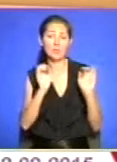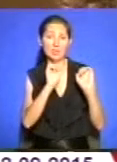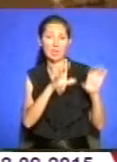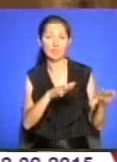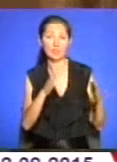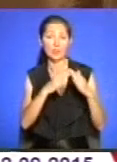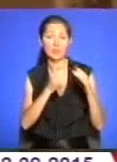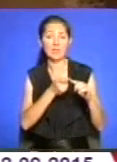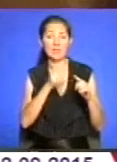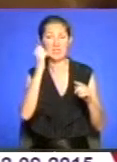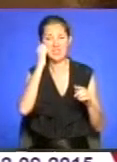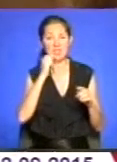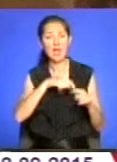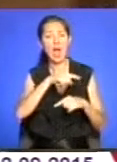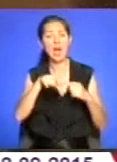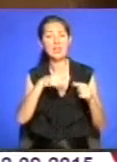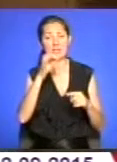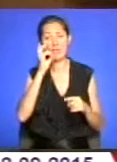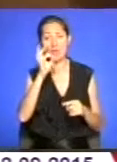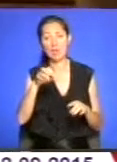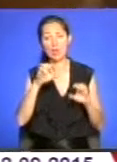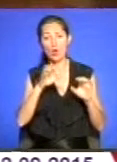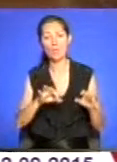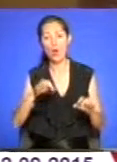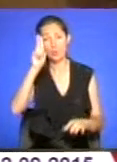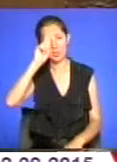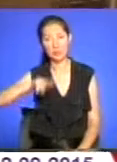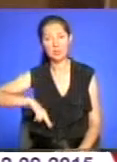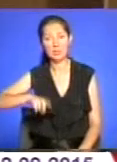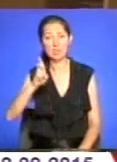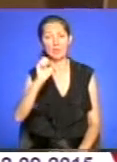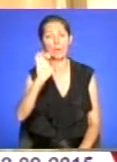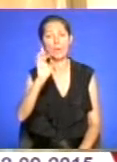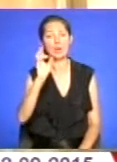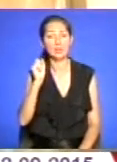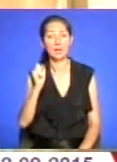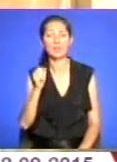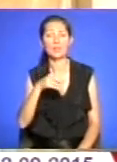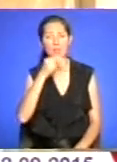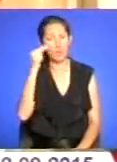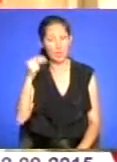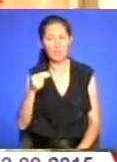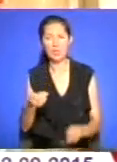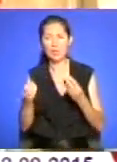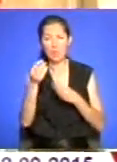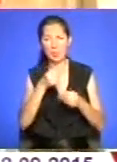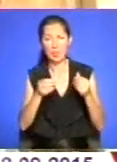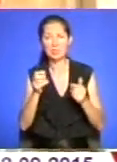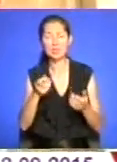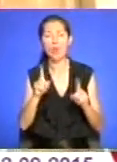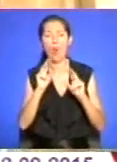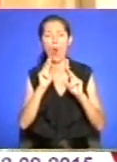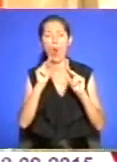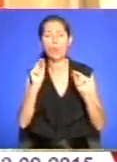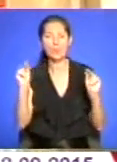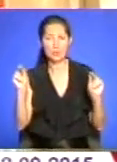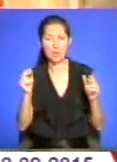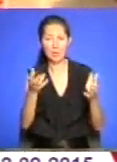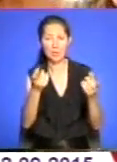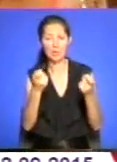традиційна схема, каже голова облдержадміністрації Степан Барна. Винних у махінаціях обіцяє притягнути до відповідальності.